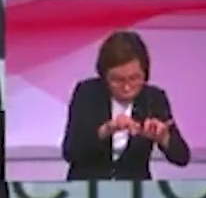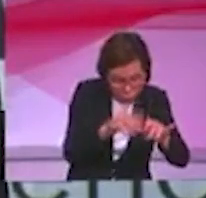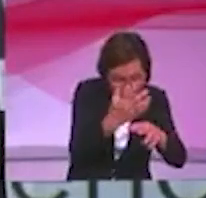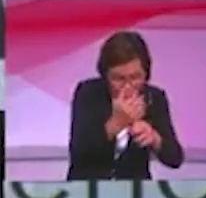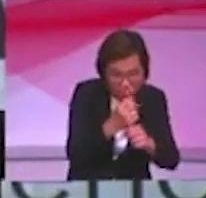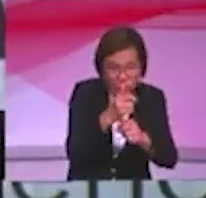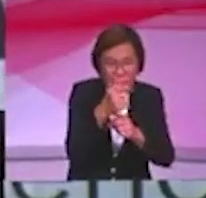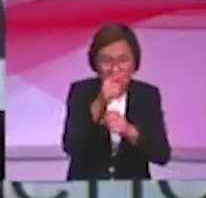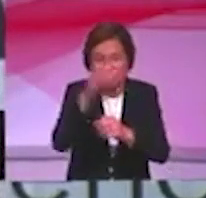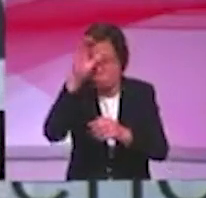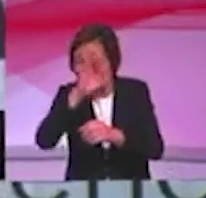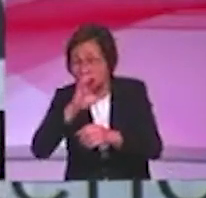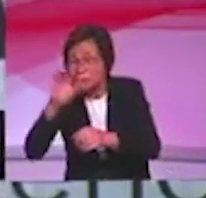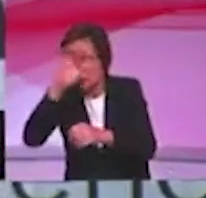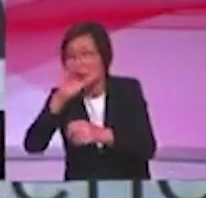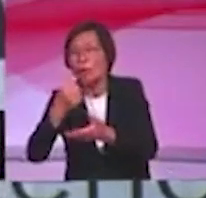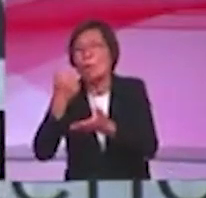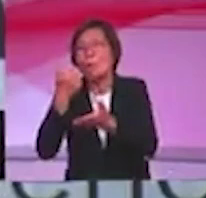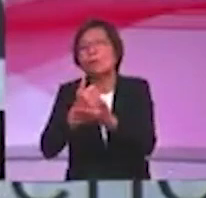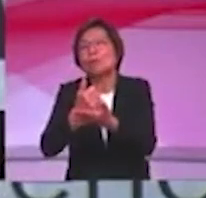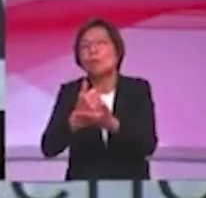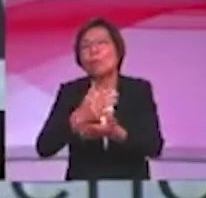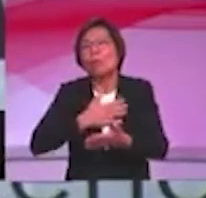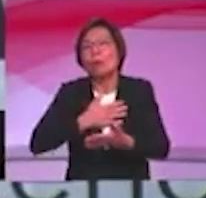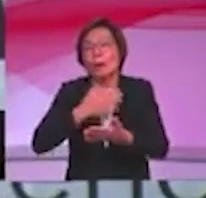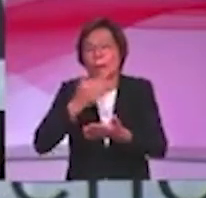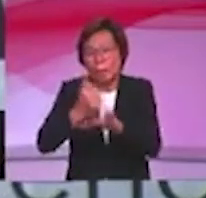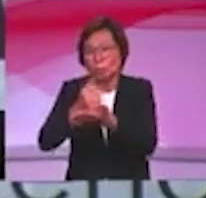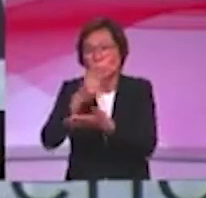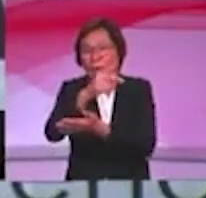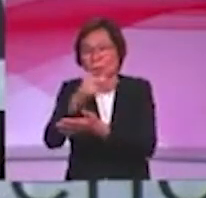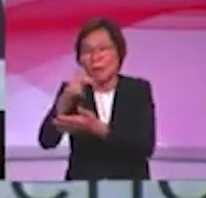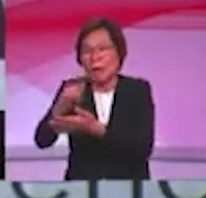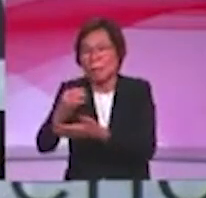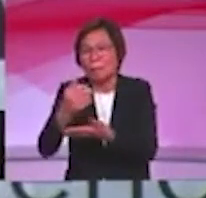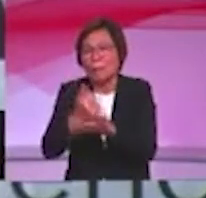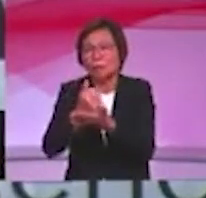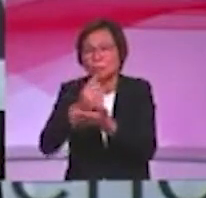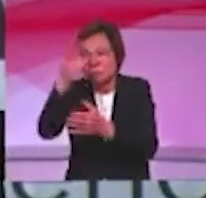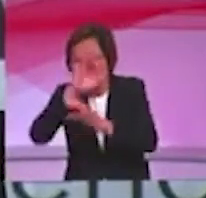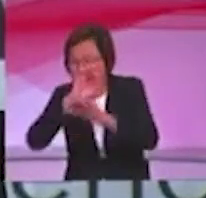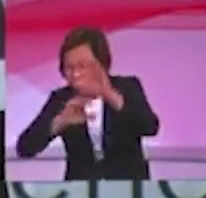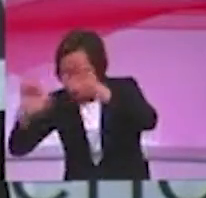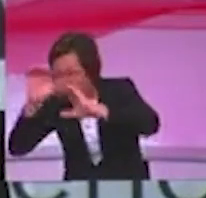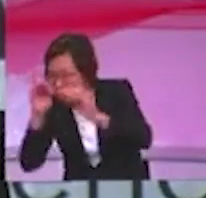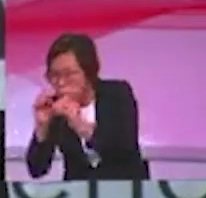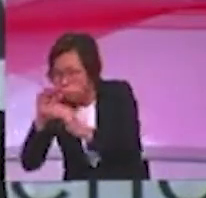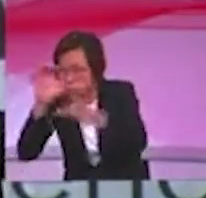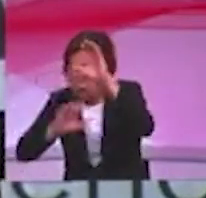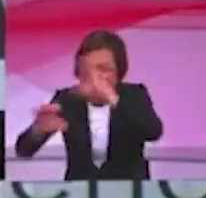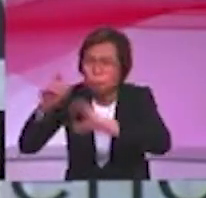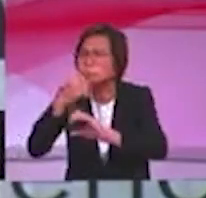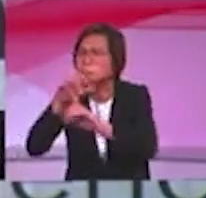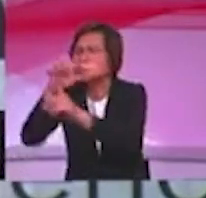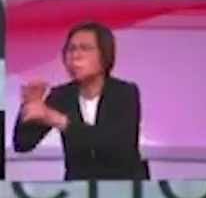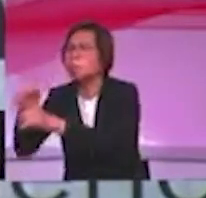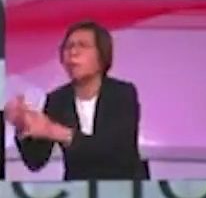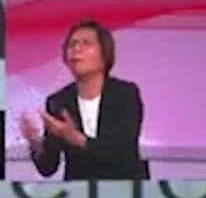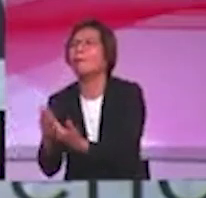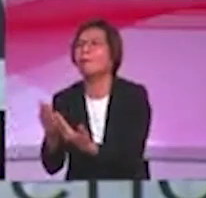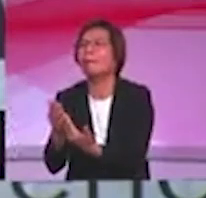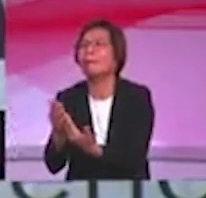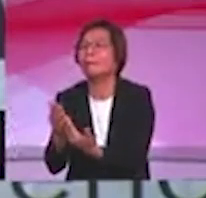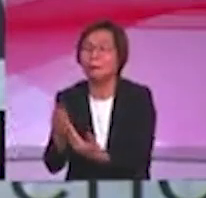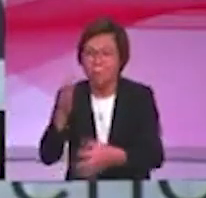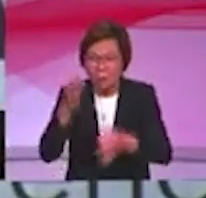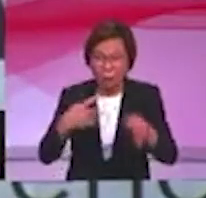yang positif untuk membantu Kementerian Kesihatan menjalankan pengesanan aktif. Iaitu kalau kita